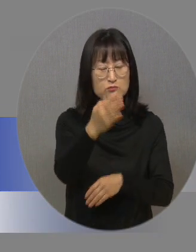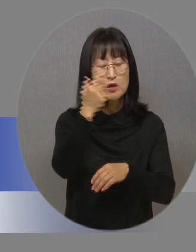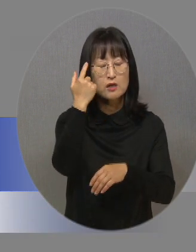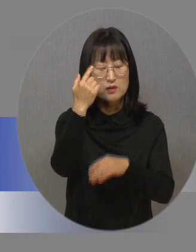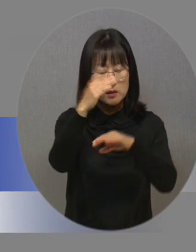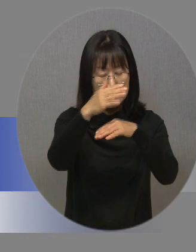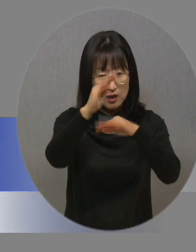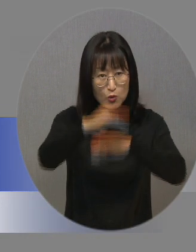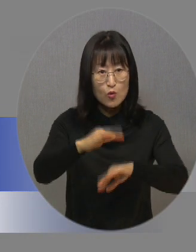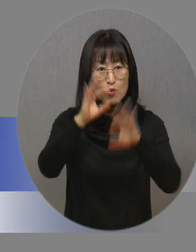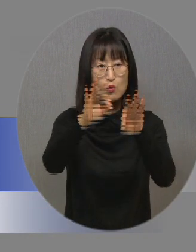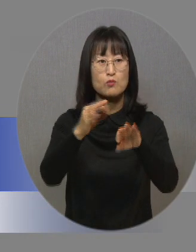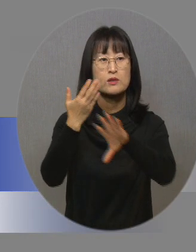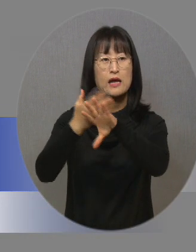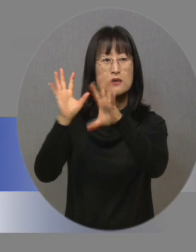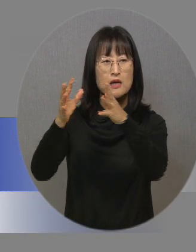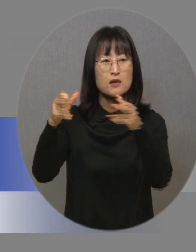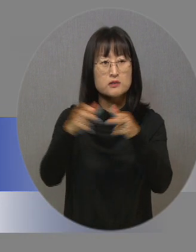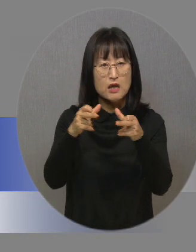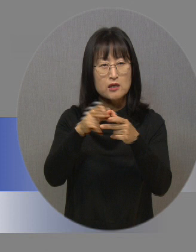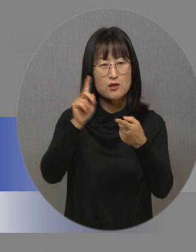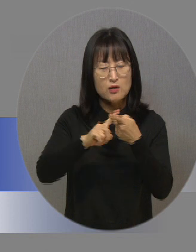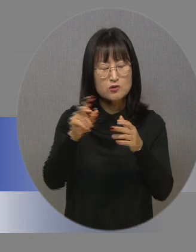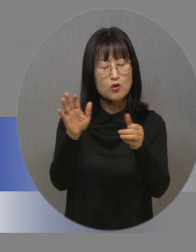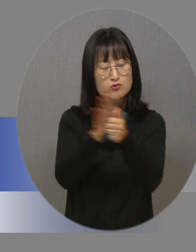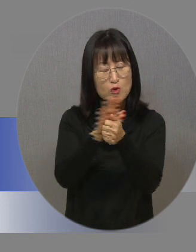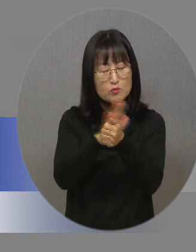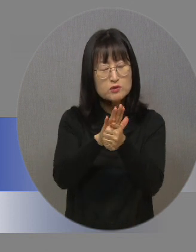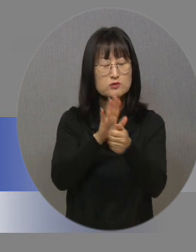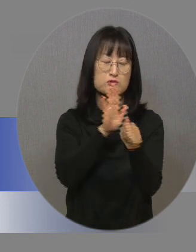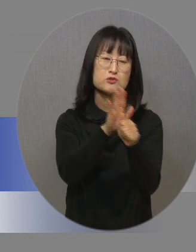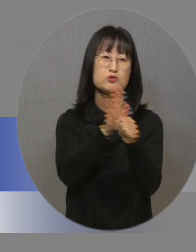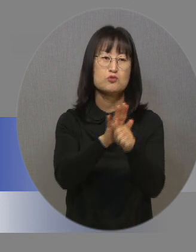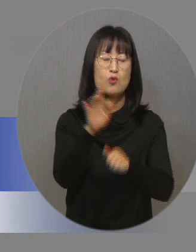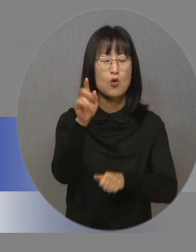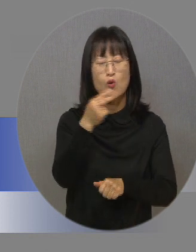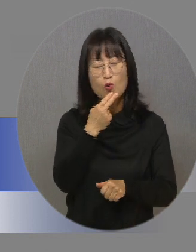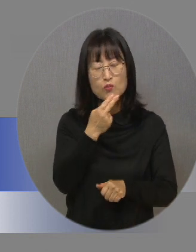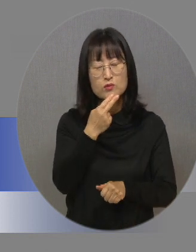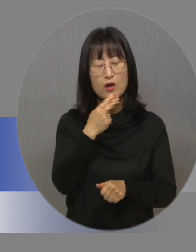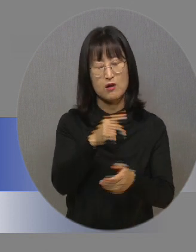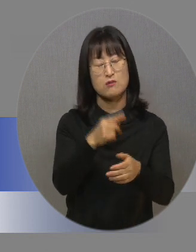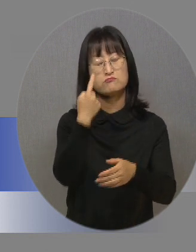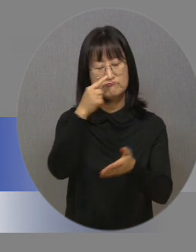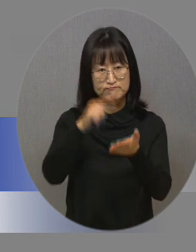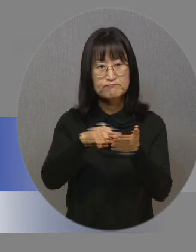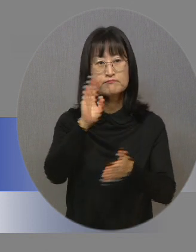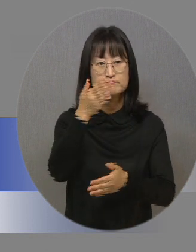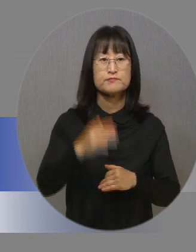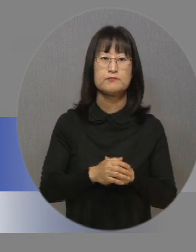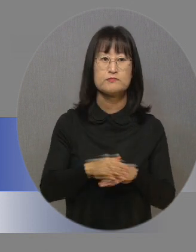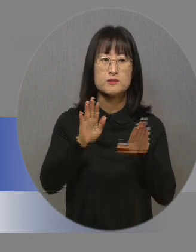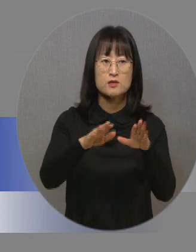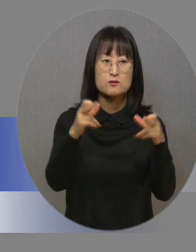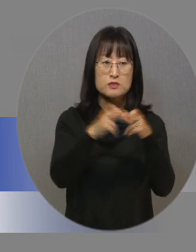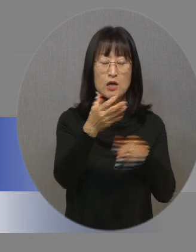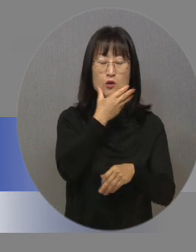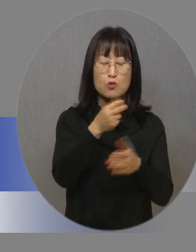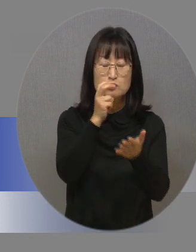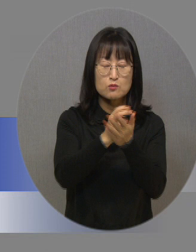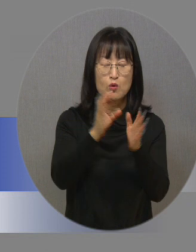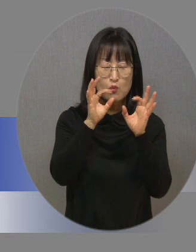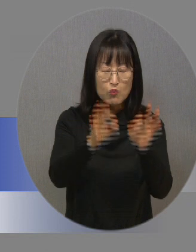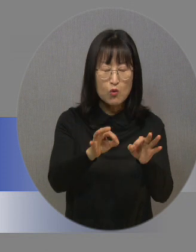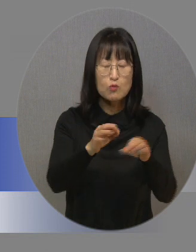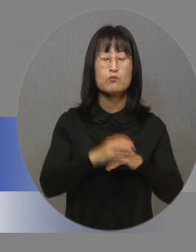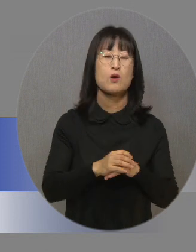이 외국인 장애인에 대해서는 별도의 서비스 지원이 이뤄지지 않고 있는 것으로 나타났습니다. 현재 장애인복지법은